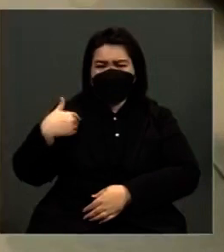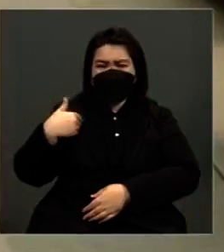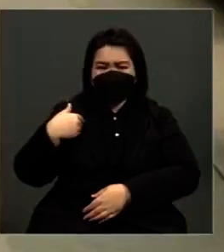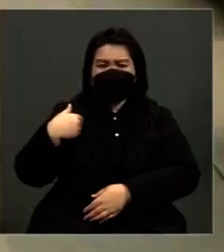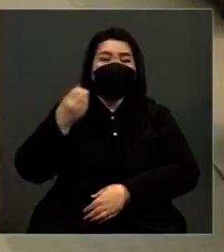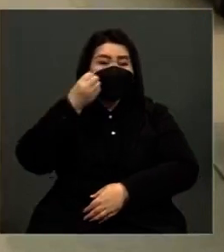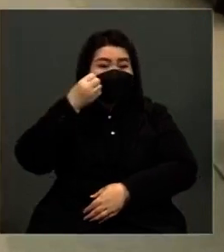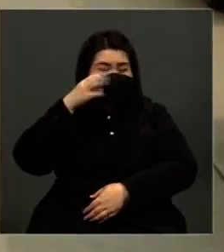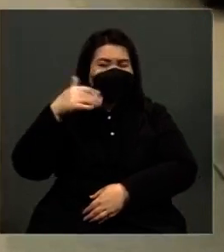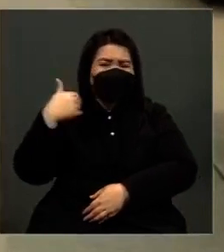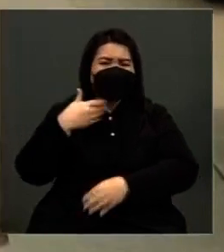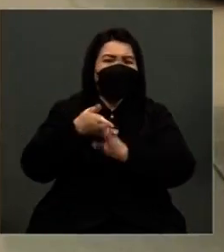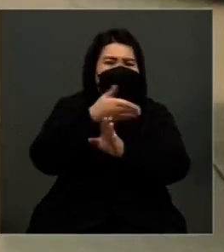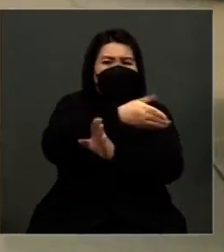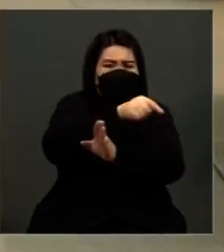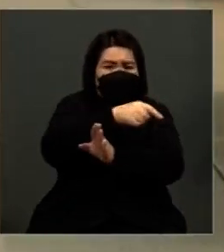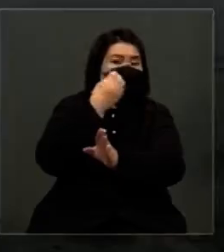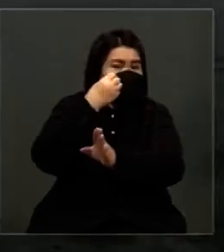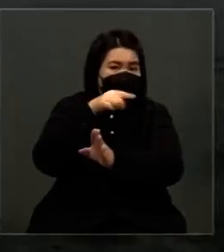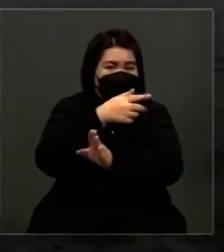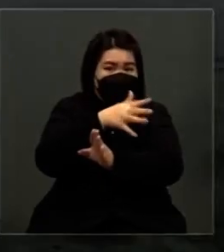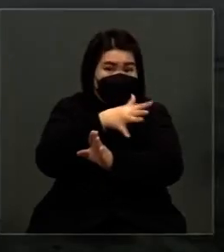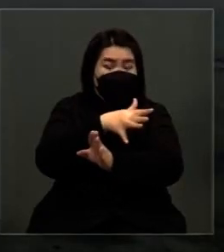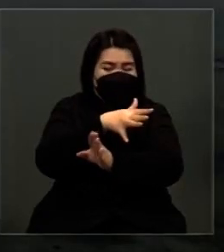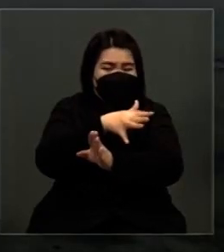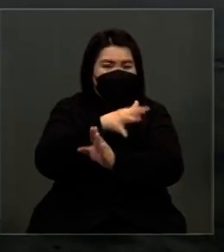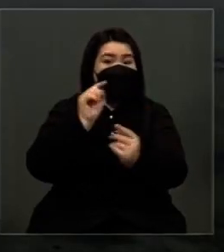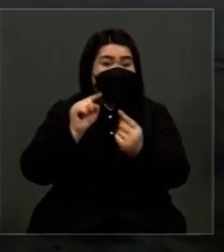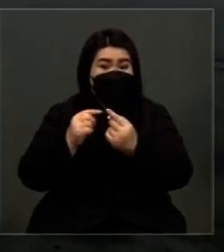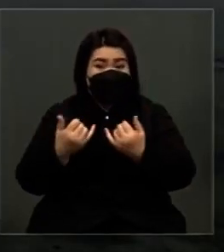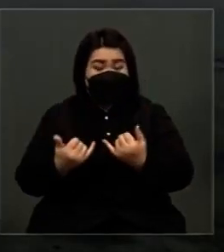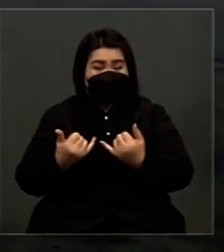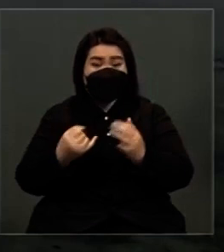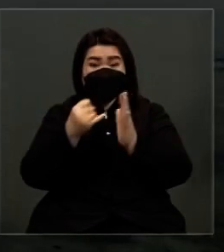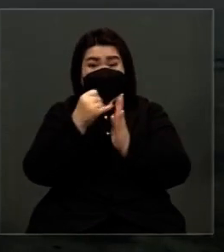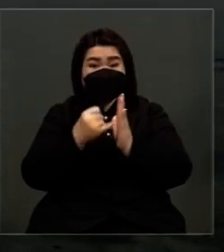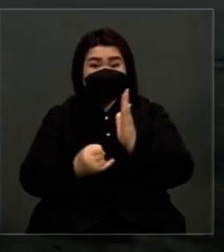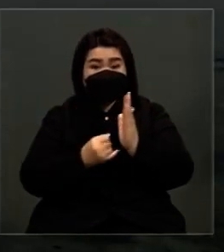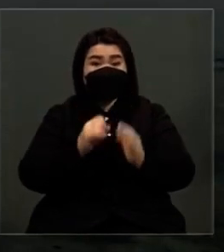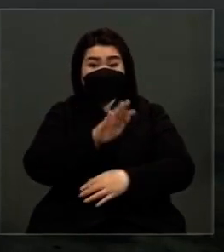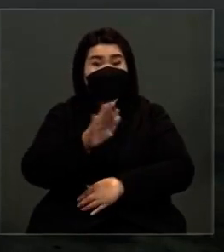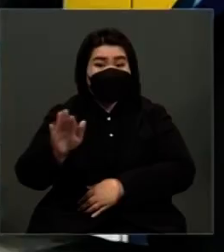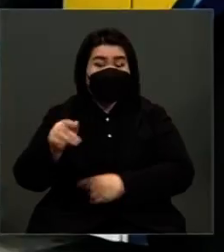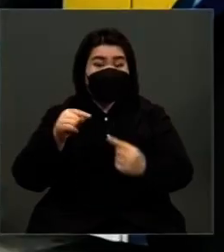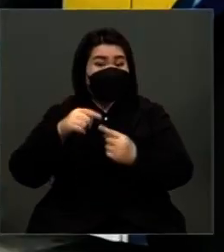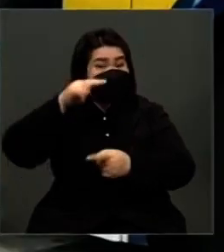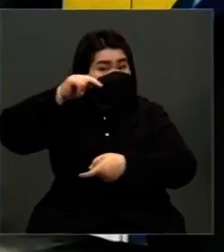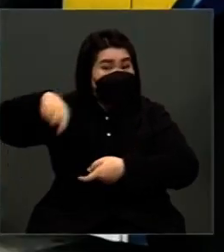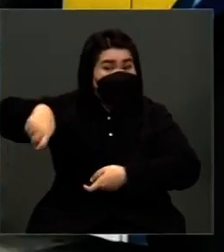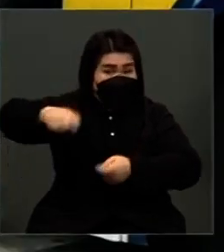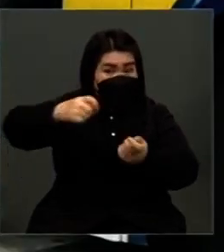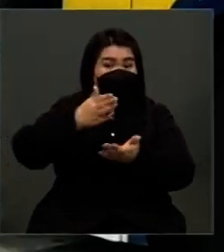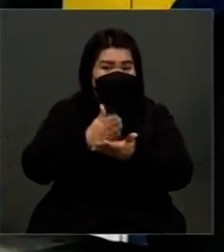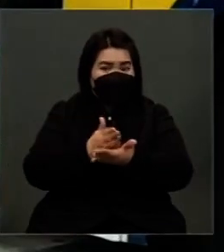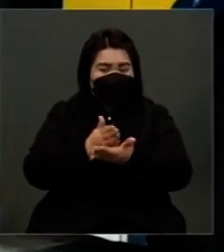อยเดินทางกลับภูมิลำเนาก่อนหน้านี้แล้วและในช่วงการเดินทางกลับภูมิลำเนาของประชาชนในช่วงเทศกาลสงกรานต์บ